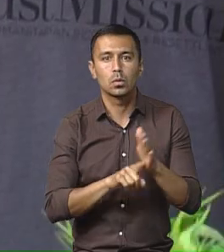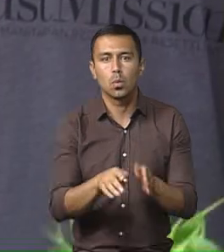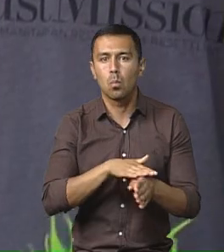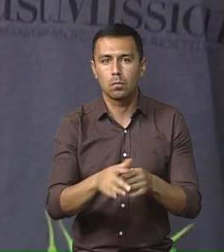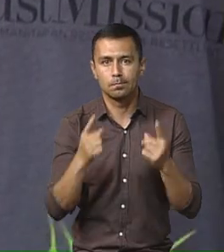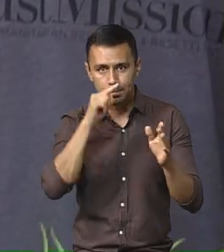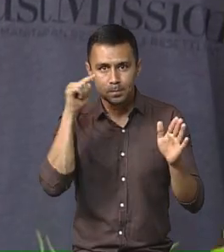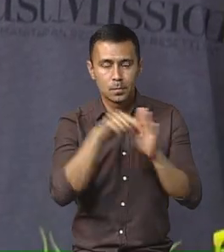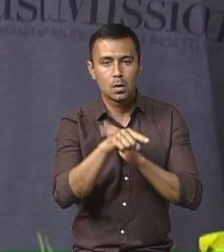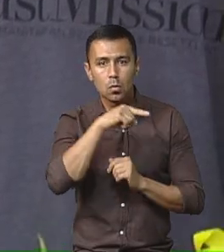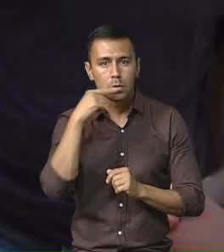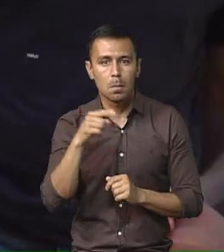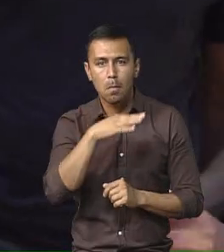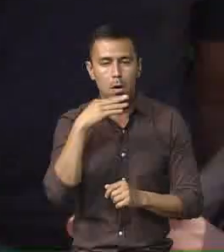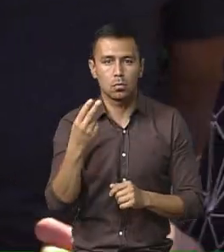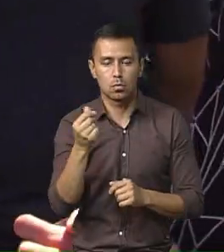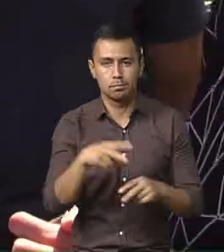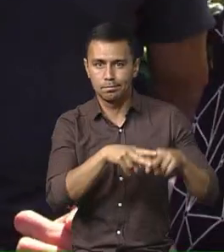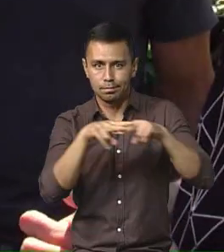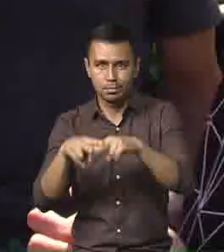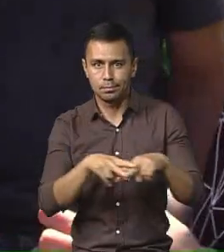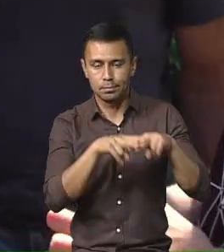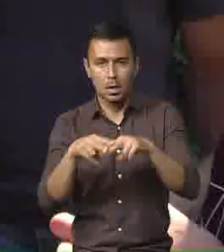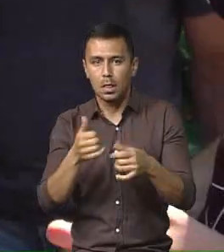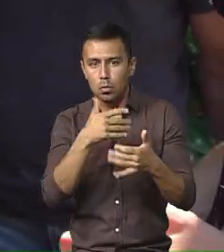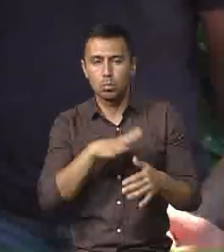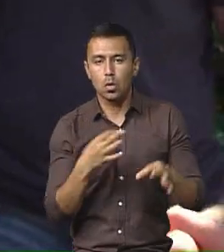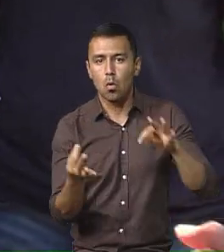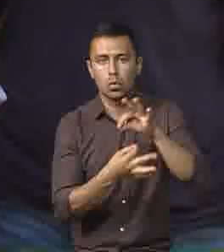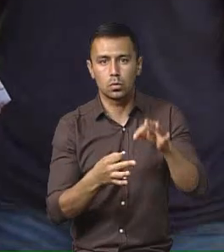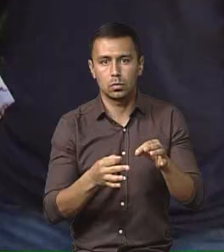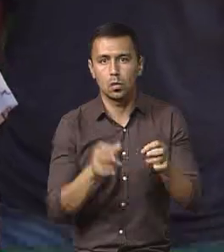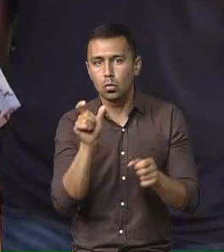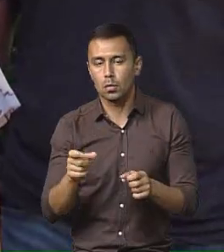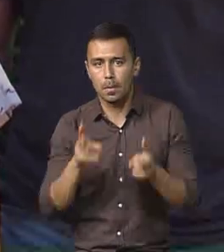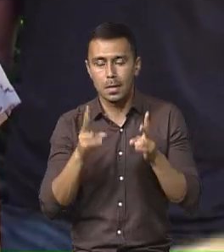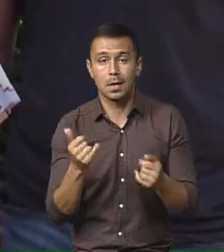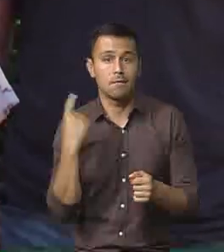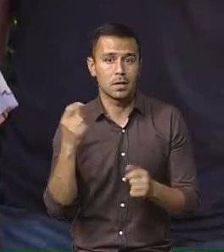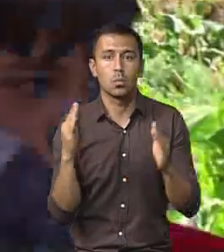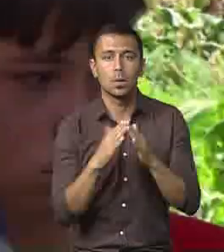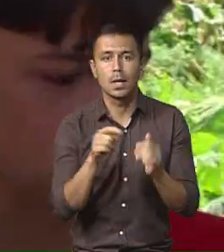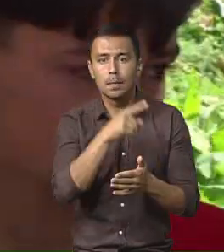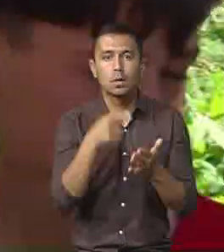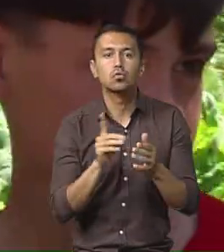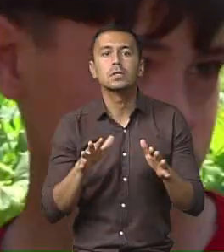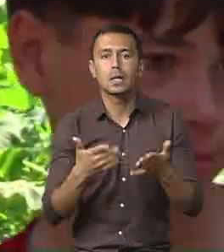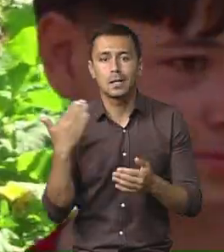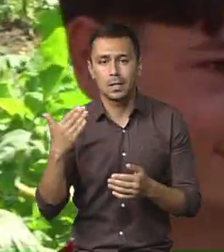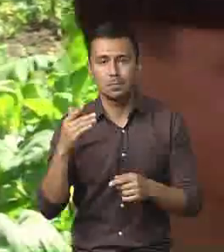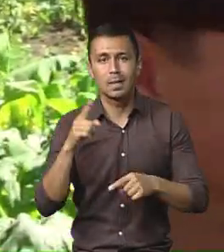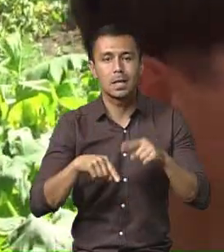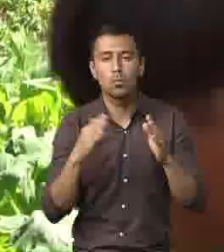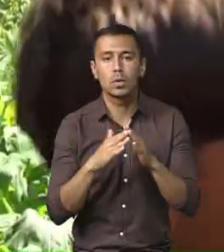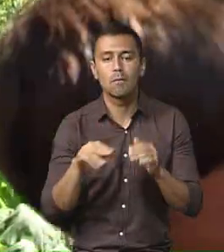повномасштабного нападу РФ не 1 тисячу доларів, бо не може залишатися осторонь людської біди. Теперішня власниця хати на запитання, що сталося з їхнім